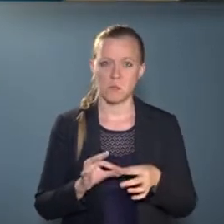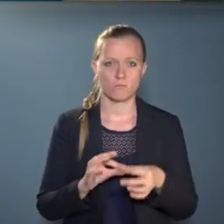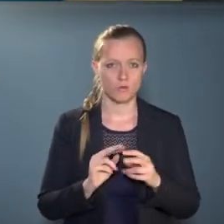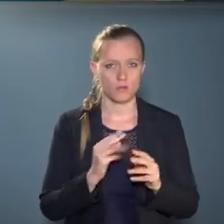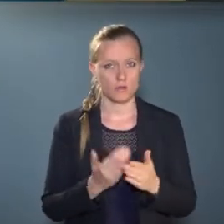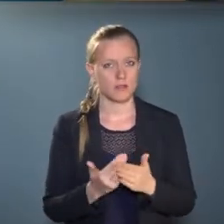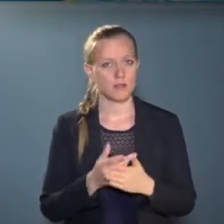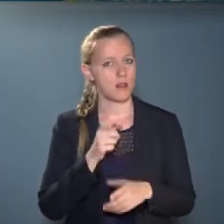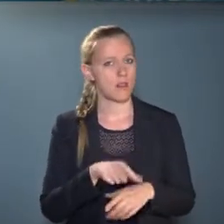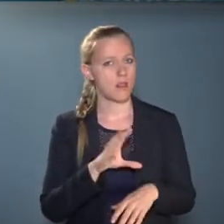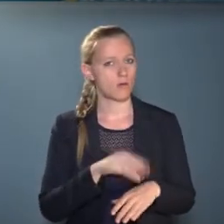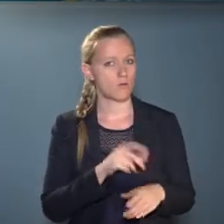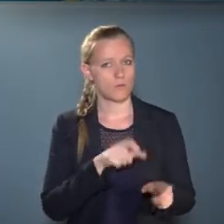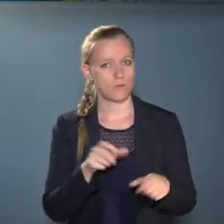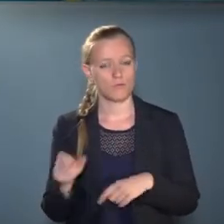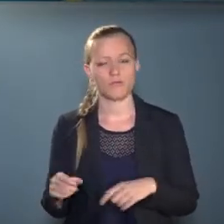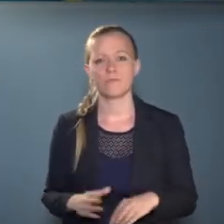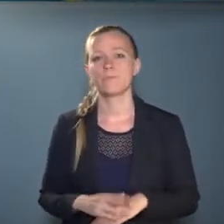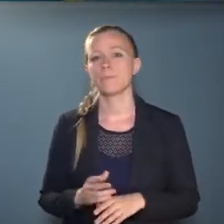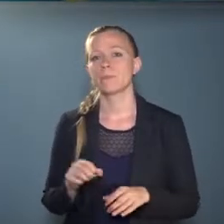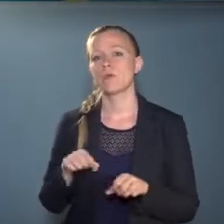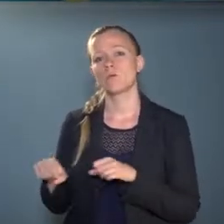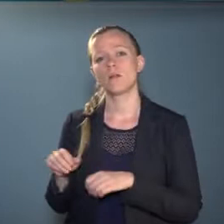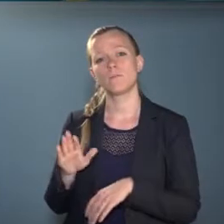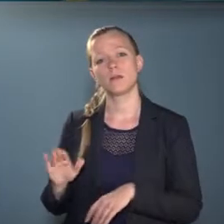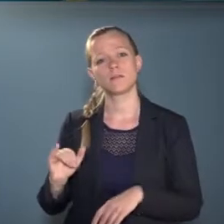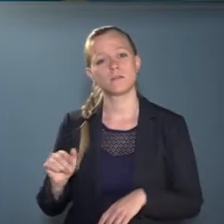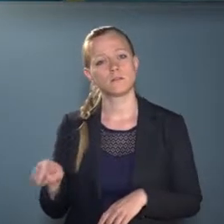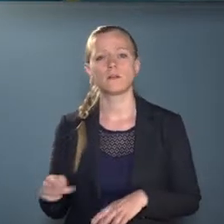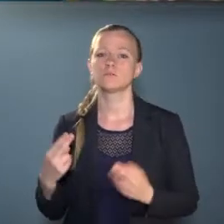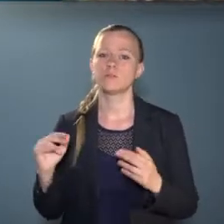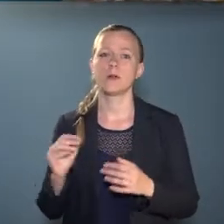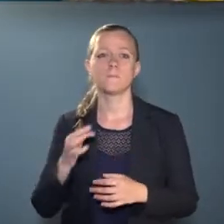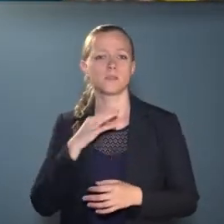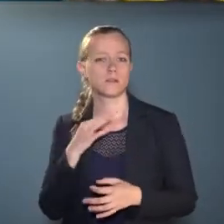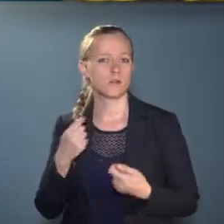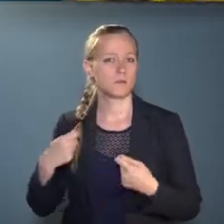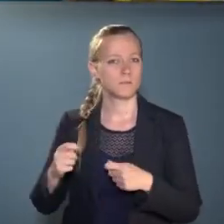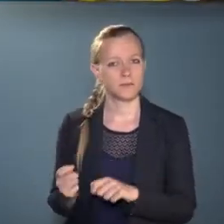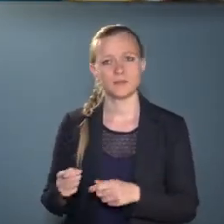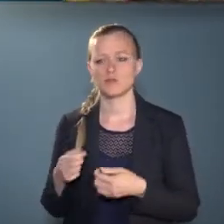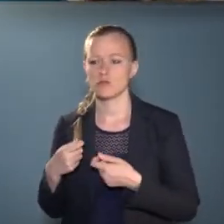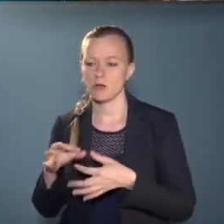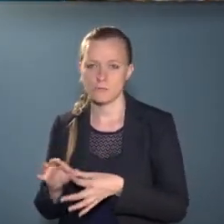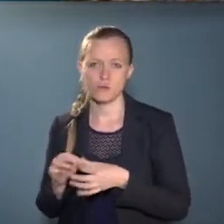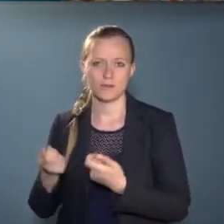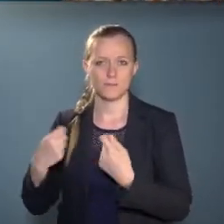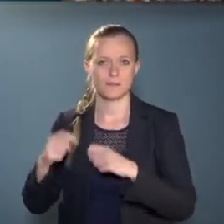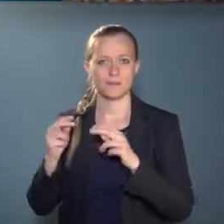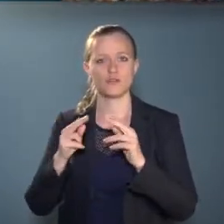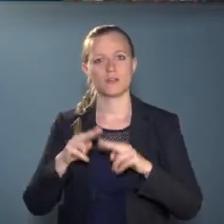teremtsenek a lakossággal. Az önkormányzatnak pedig továbbra bizalomépítés, kapcsolatépítés a rendvédelmi szervekkel,